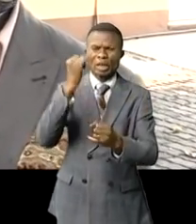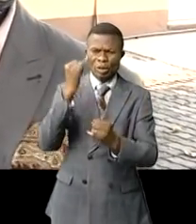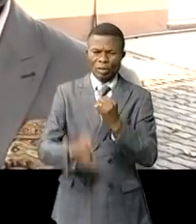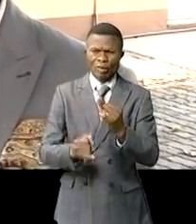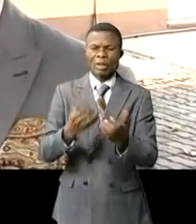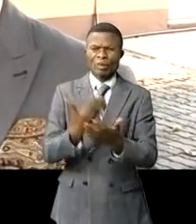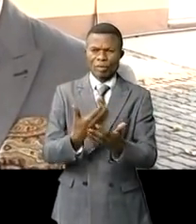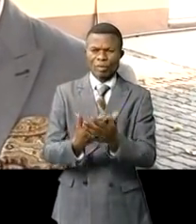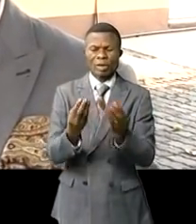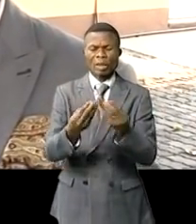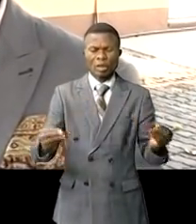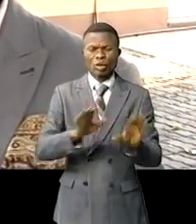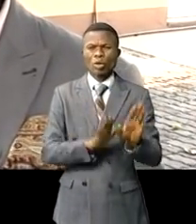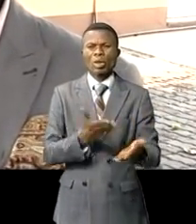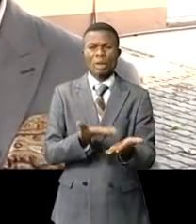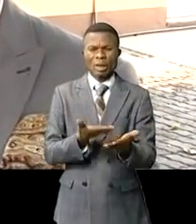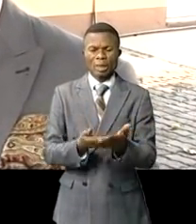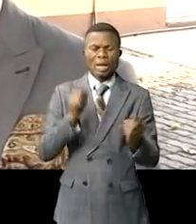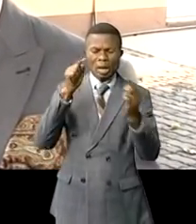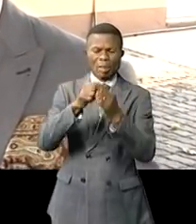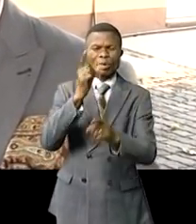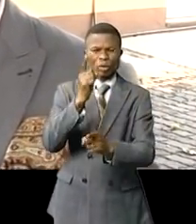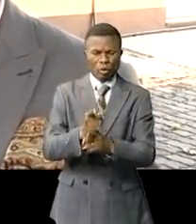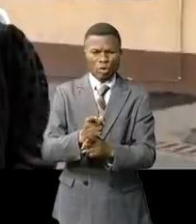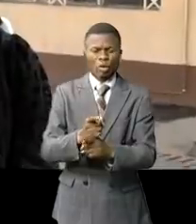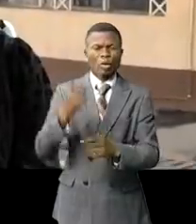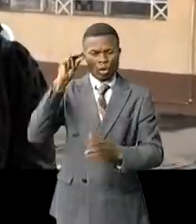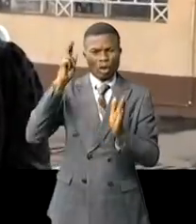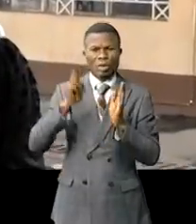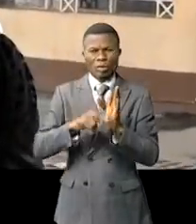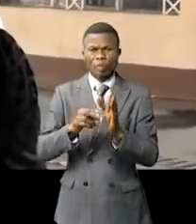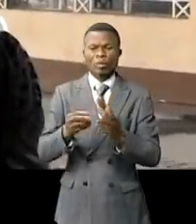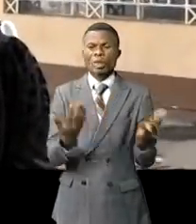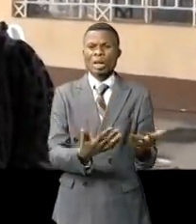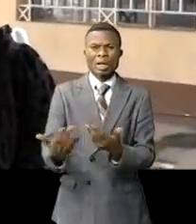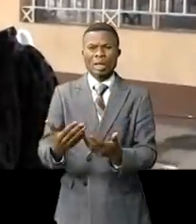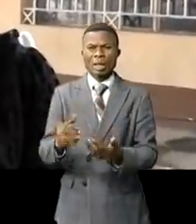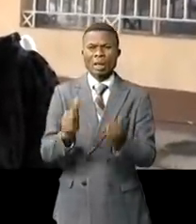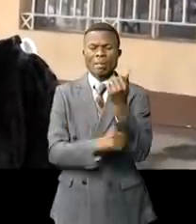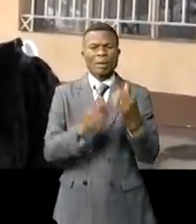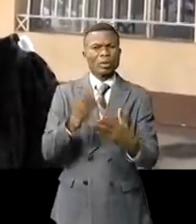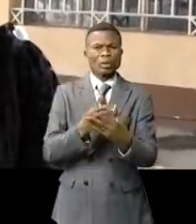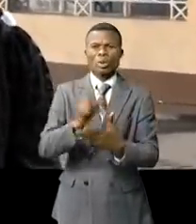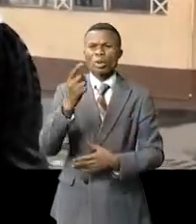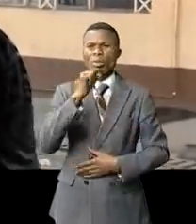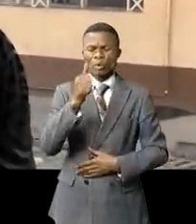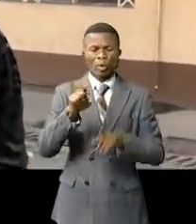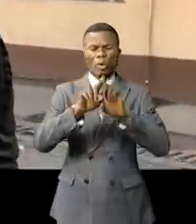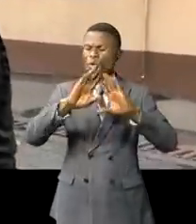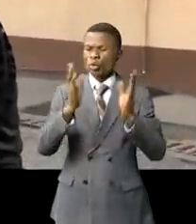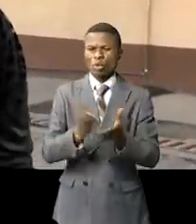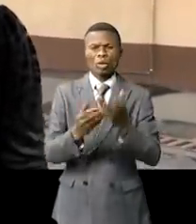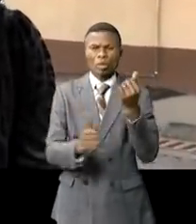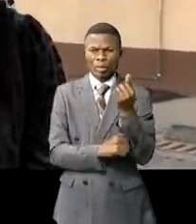timing, les résultats attendus ou les objectifs fixés par le gouvernement. Le numérique, ce n'est pas seulement pour les personnes vivant avec handicap, c'est pour tout le